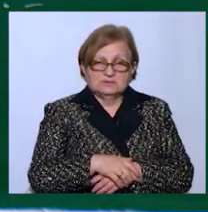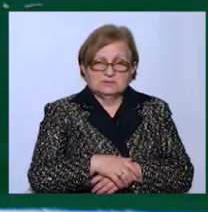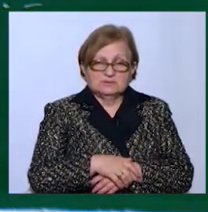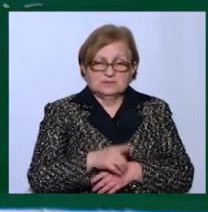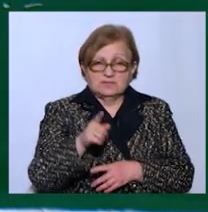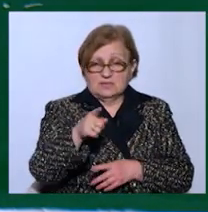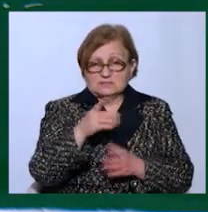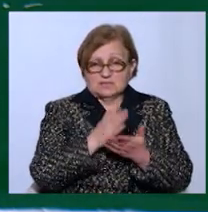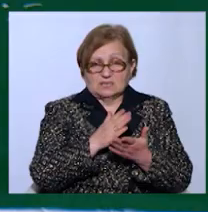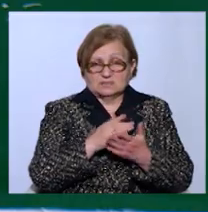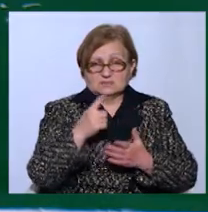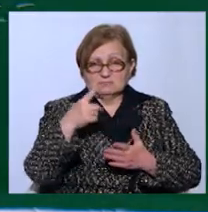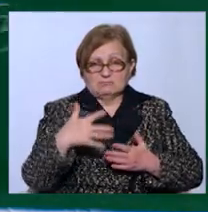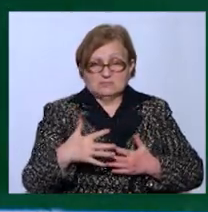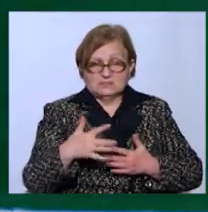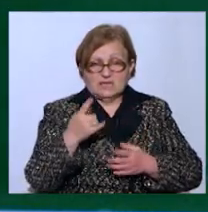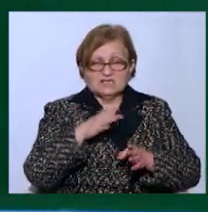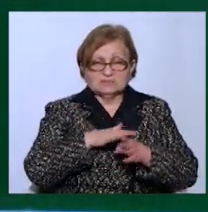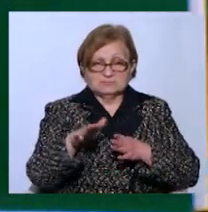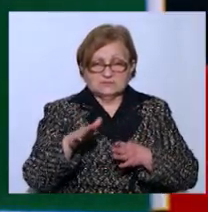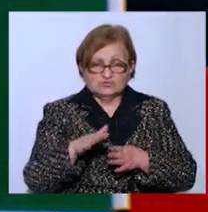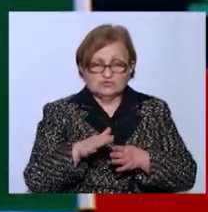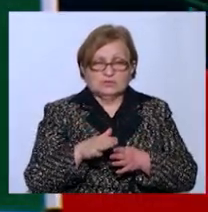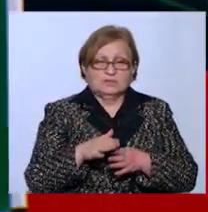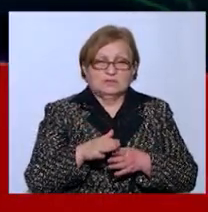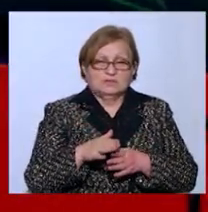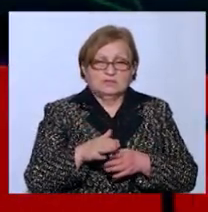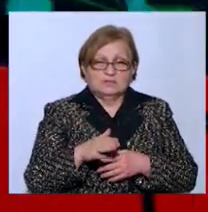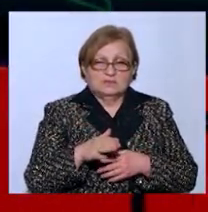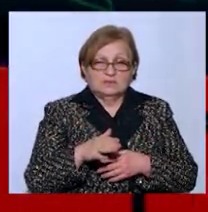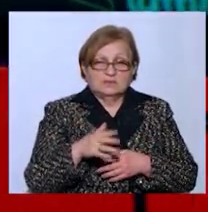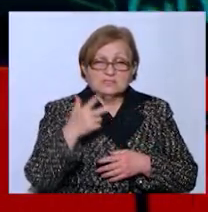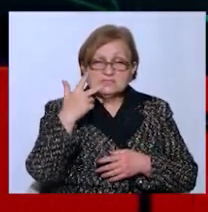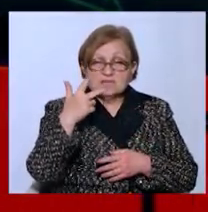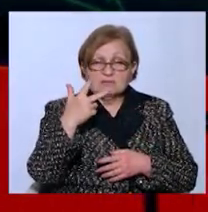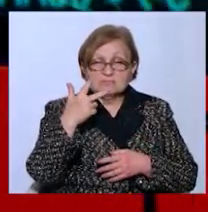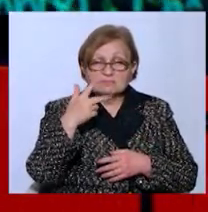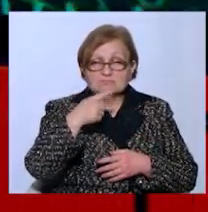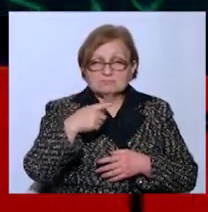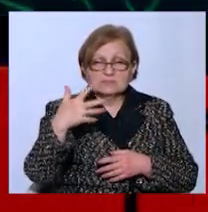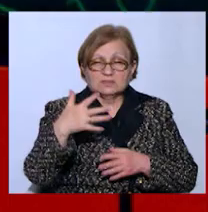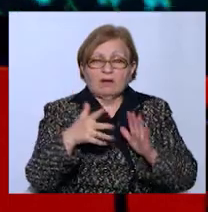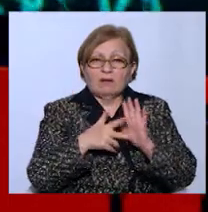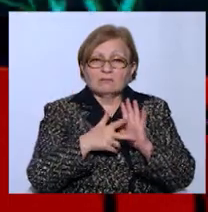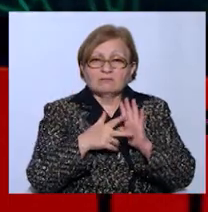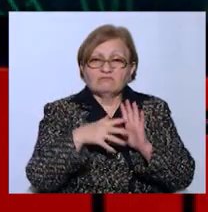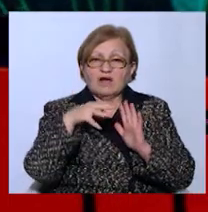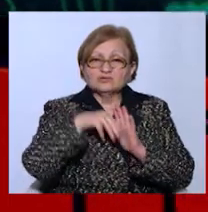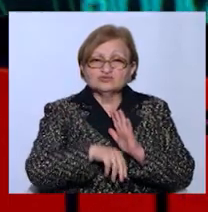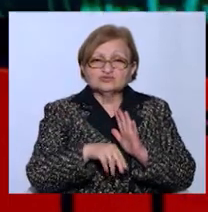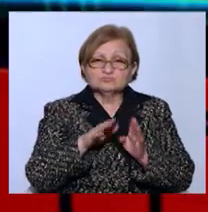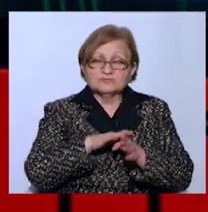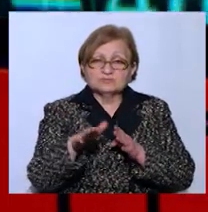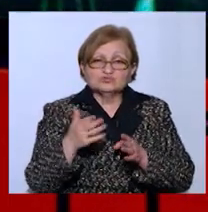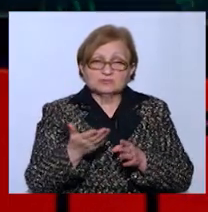ეს არის მესამედი. 1-მთელში არის 3 მესამედი და 8-მთელში რამდენი მესამედი იქნება?